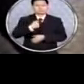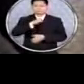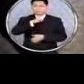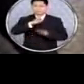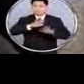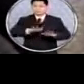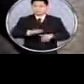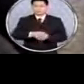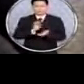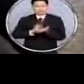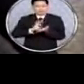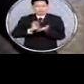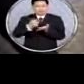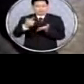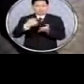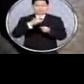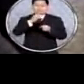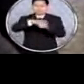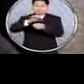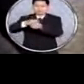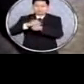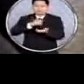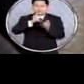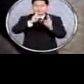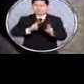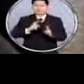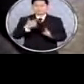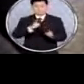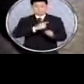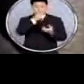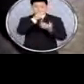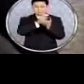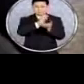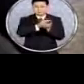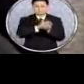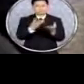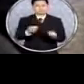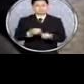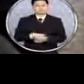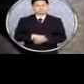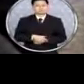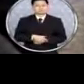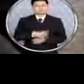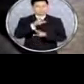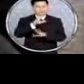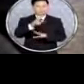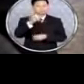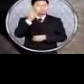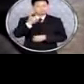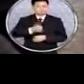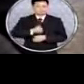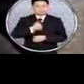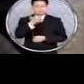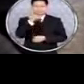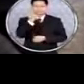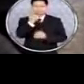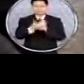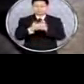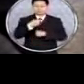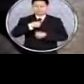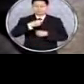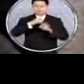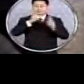在是花很多钱在补贴核电，而不是因为核电是便宜的。 那么事实上，我们如果能够让我们